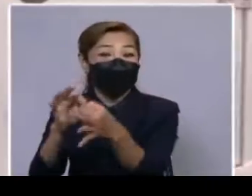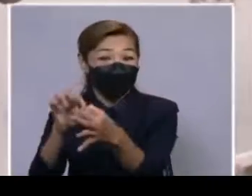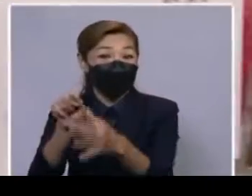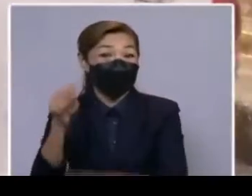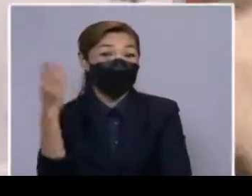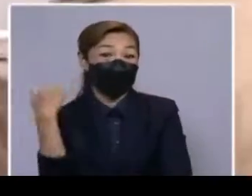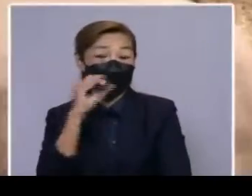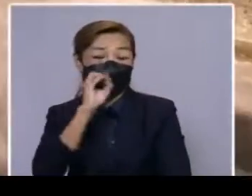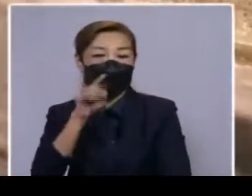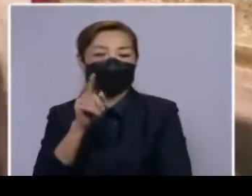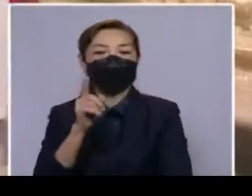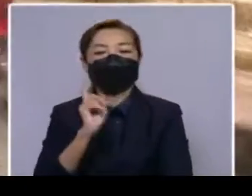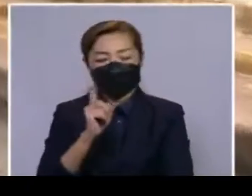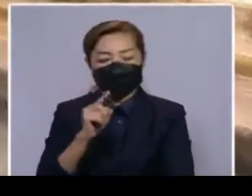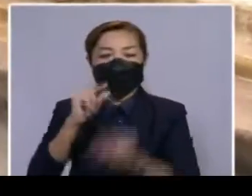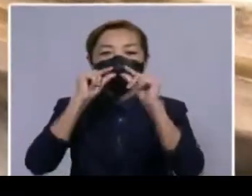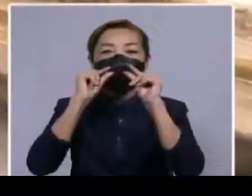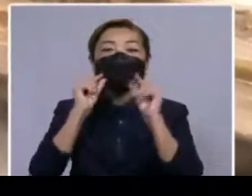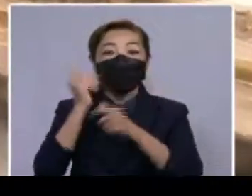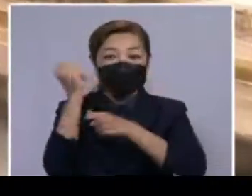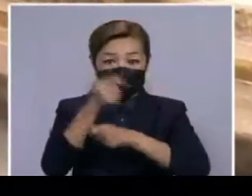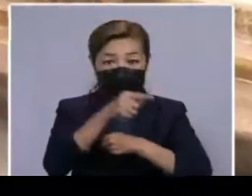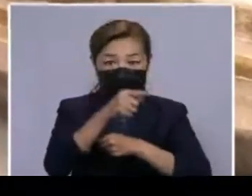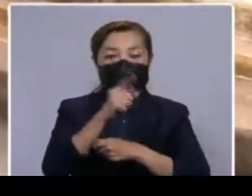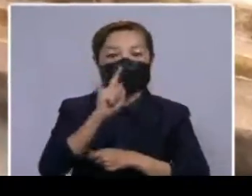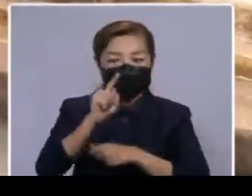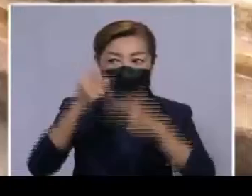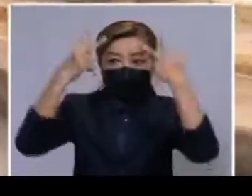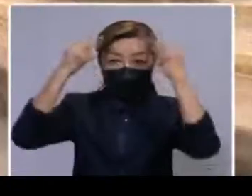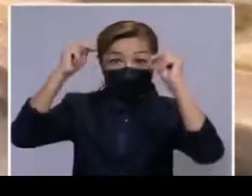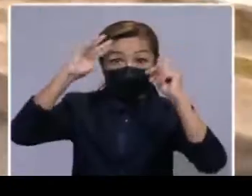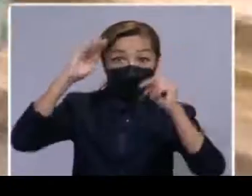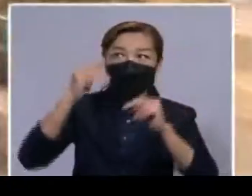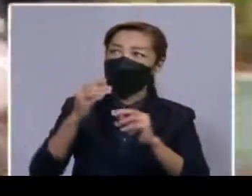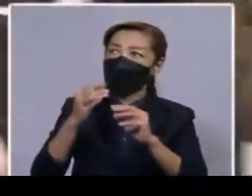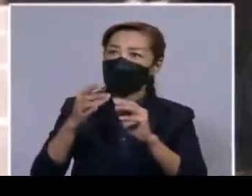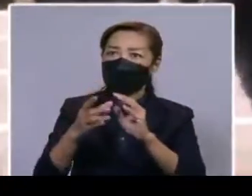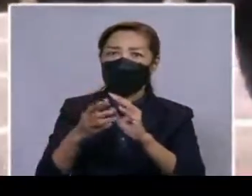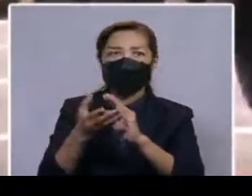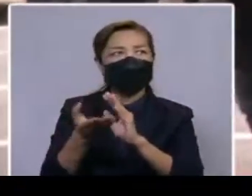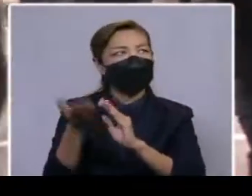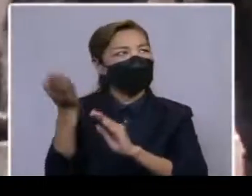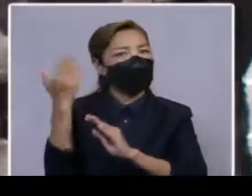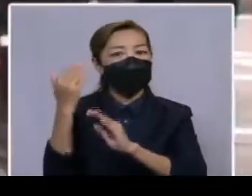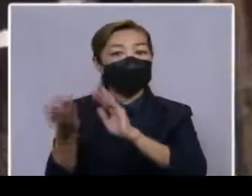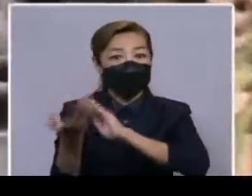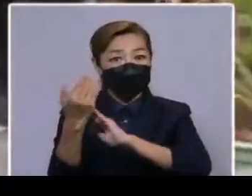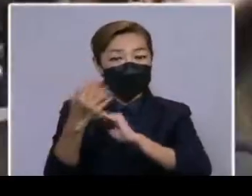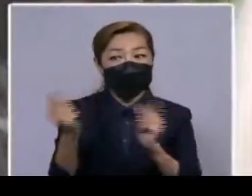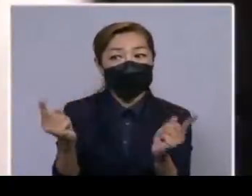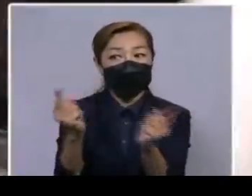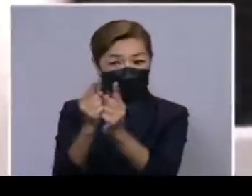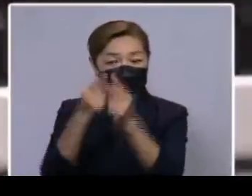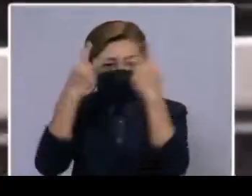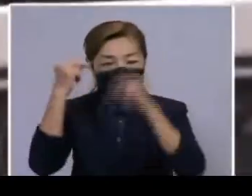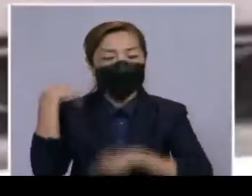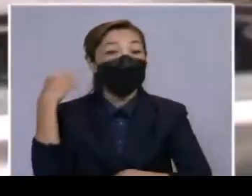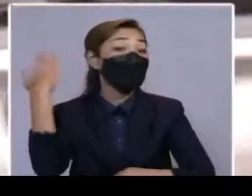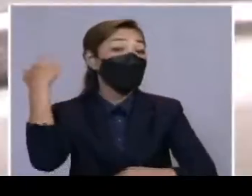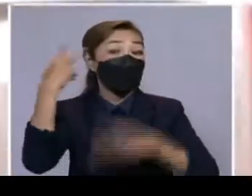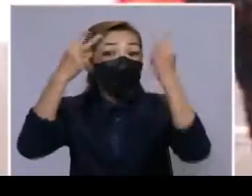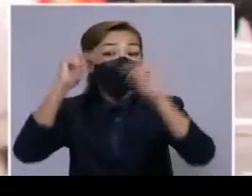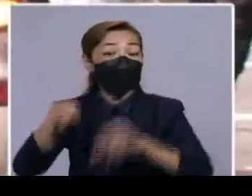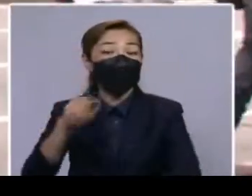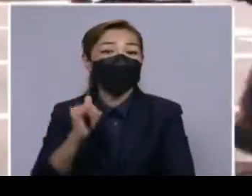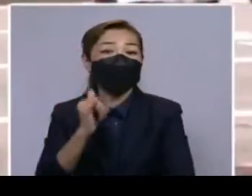สักครู่คือจริงๆคุณจะวิทย์ก็ได้พบกับท่านนายกรัฐมนตรีอยู่ช่วงประมาณต้นสัปดาห์ใช่ไหมครับแป๊บนึงนะไปเปิดตัวเป็น